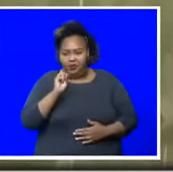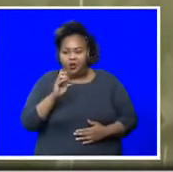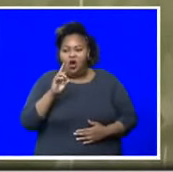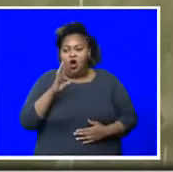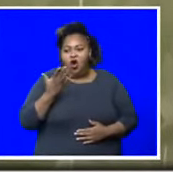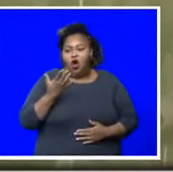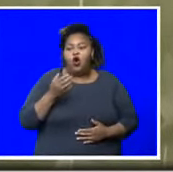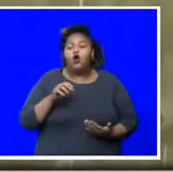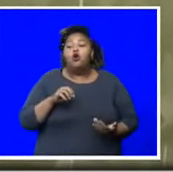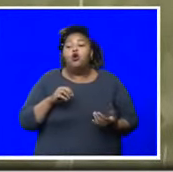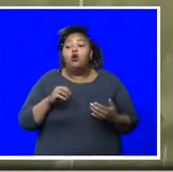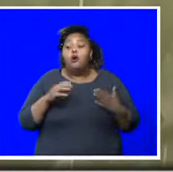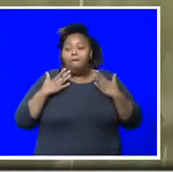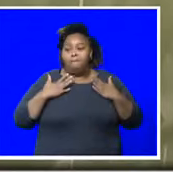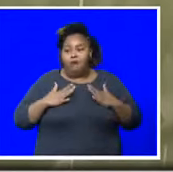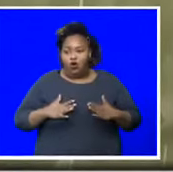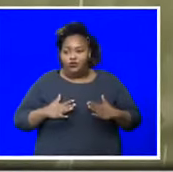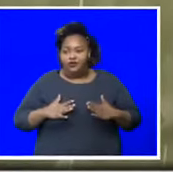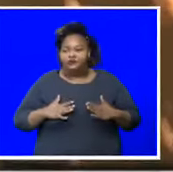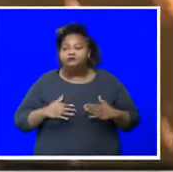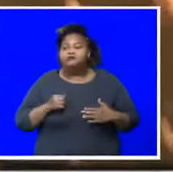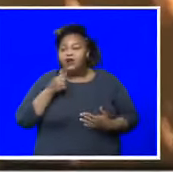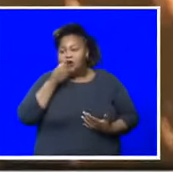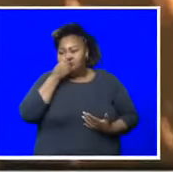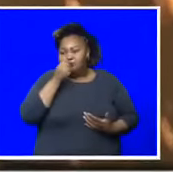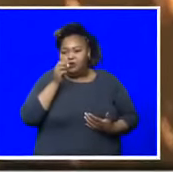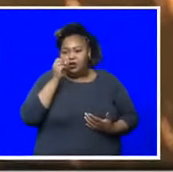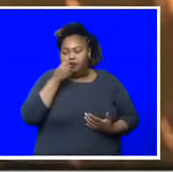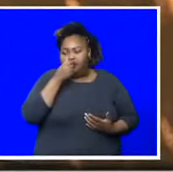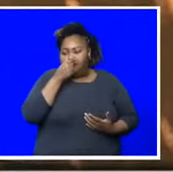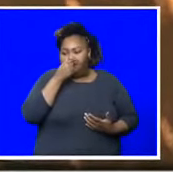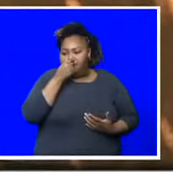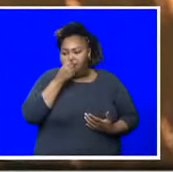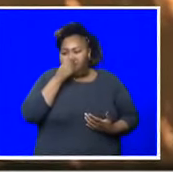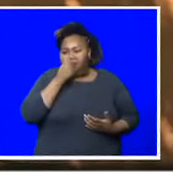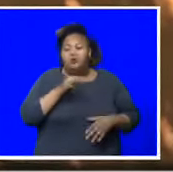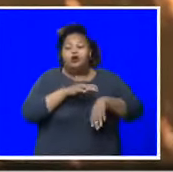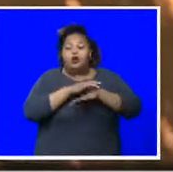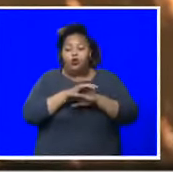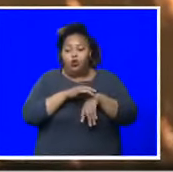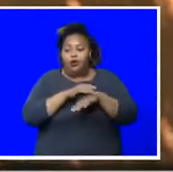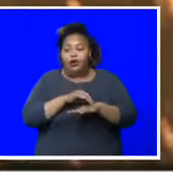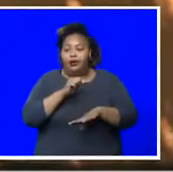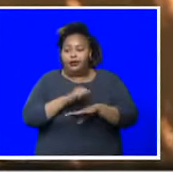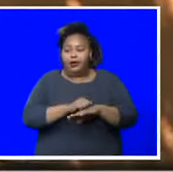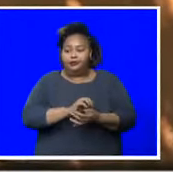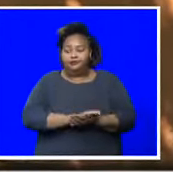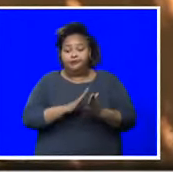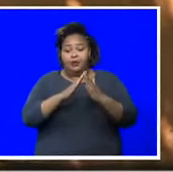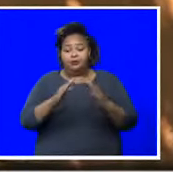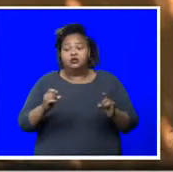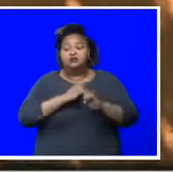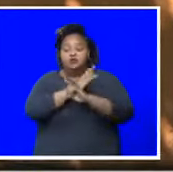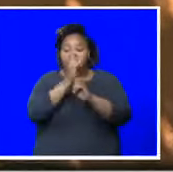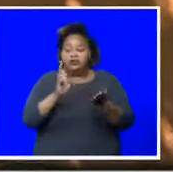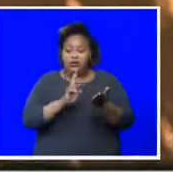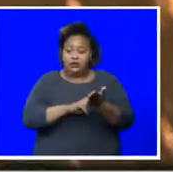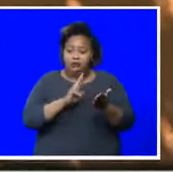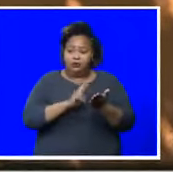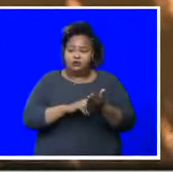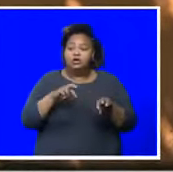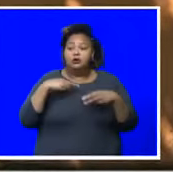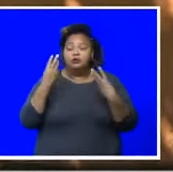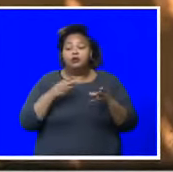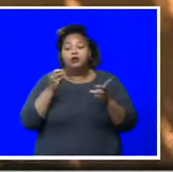ungesabi mangabe kuqhubeka uye emtholampilo utawuphila embikweni wabetempilo emaswati latfolakele yana lomkhuhlane COVID-19